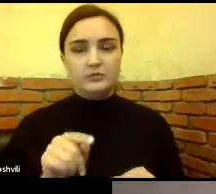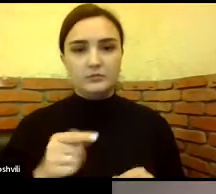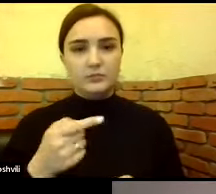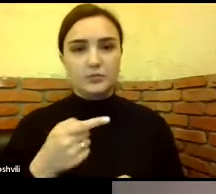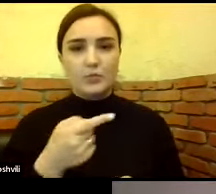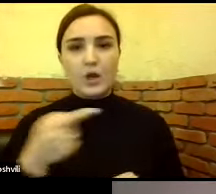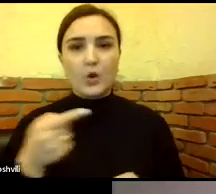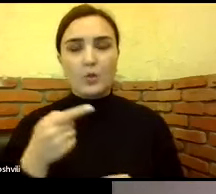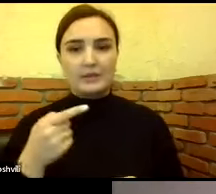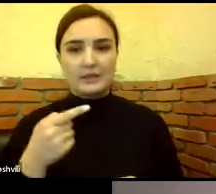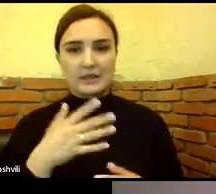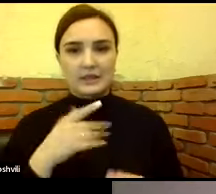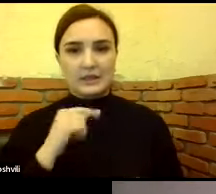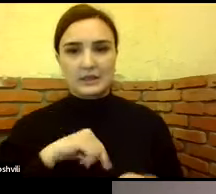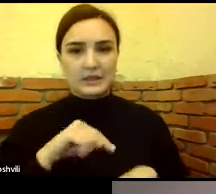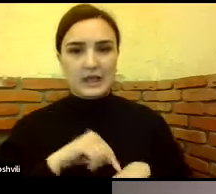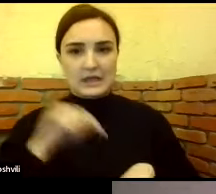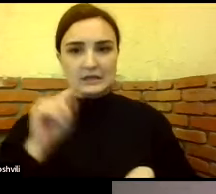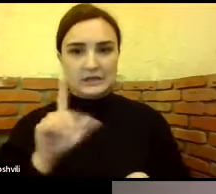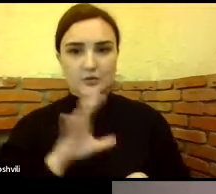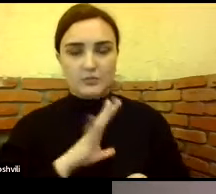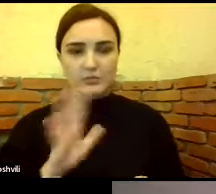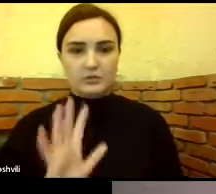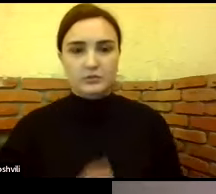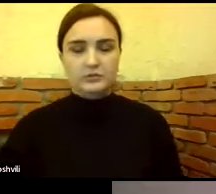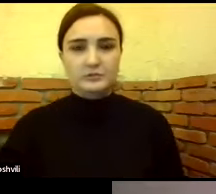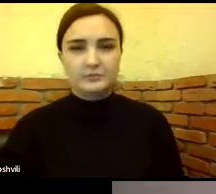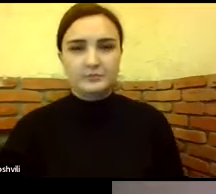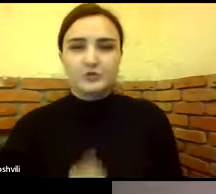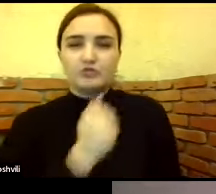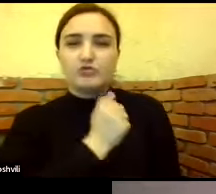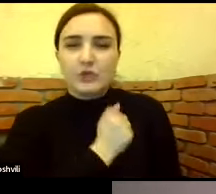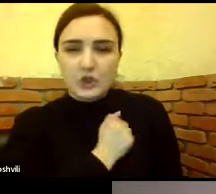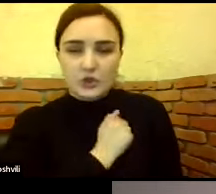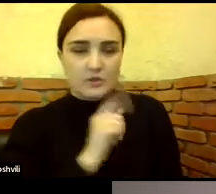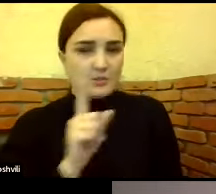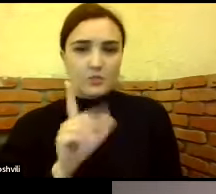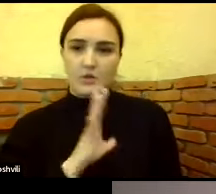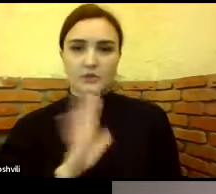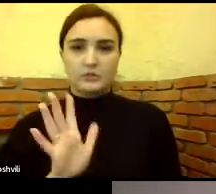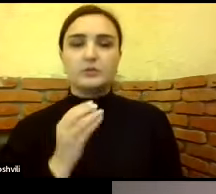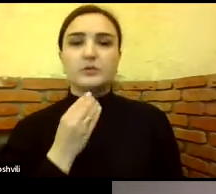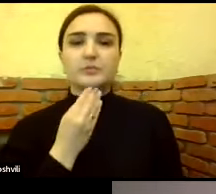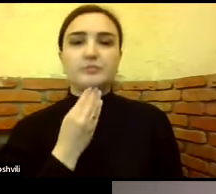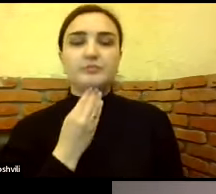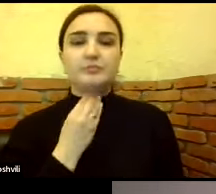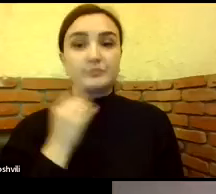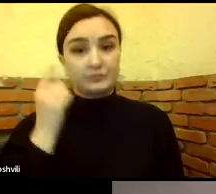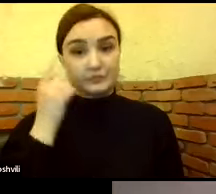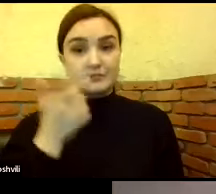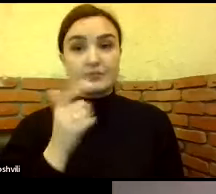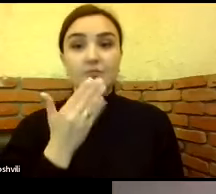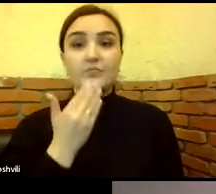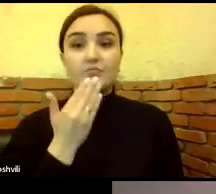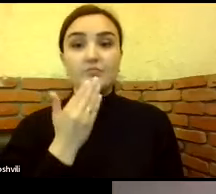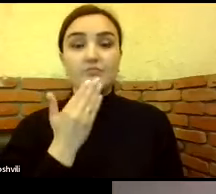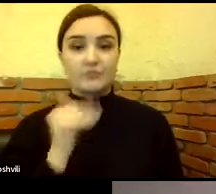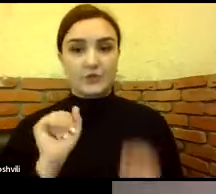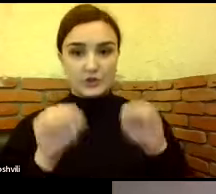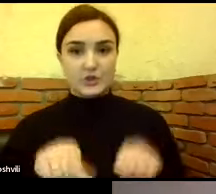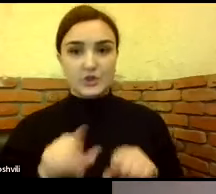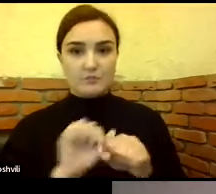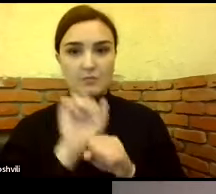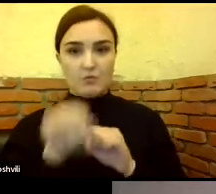არ დაეუფლოთ ამის ახლის, იქნება ზიზღი თუ შეცოდება თუ რაც იქნება. გონია რომ ძალიან მარტივად შეიძლება ამის მოგვარება